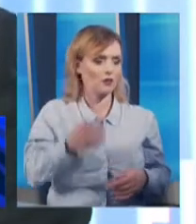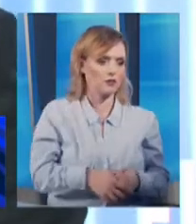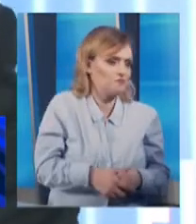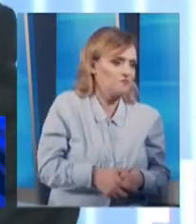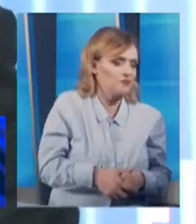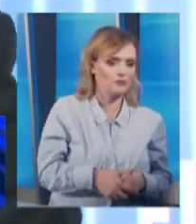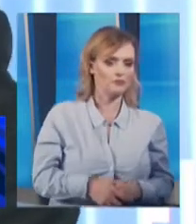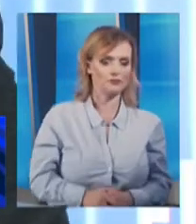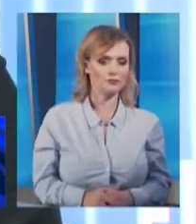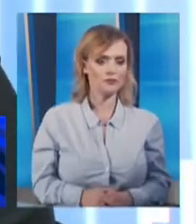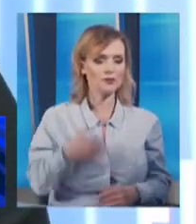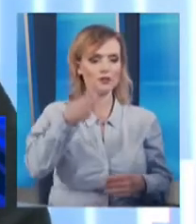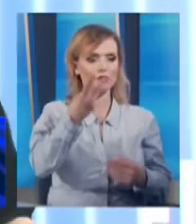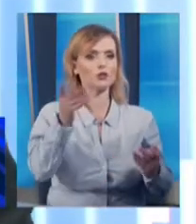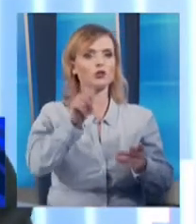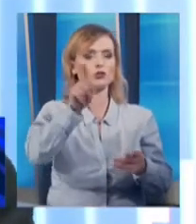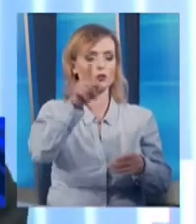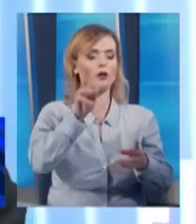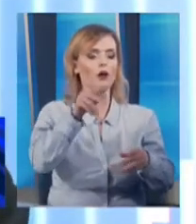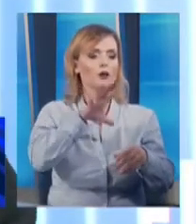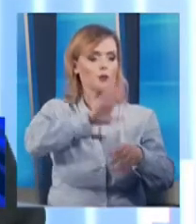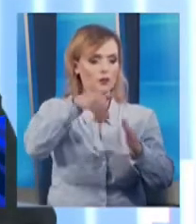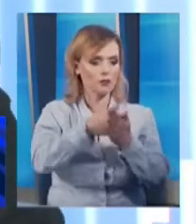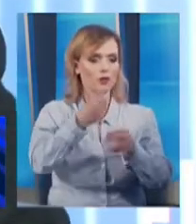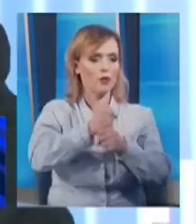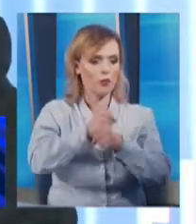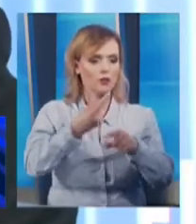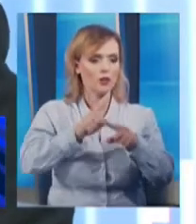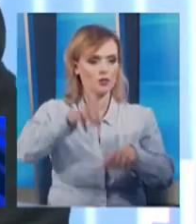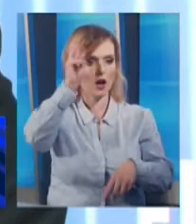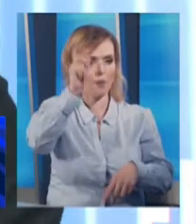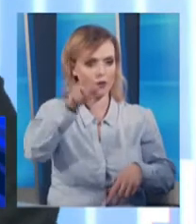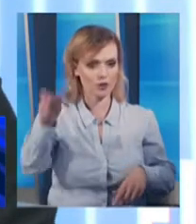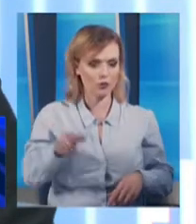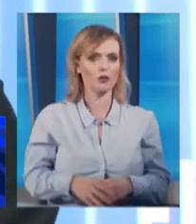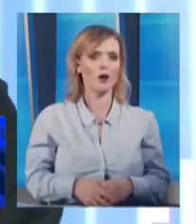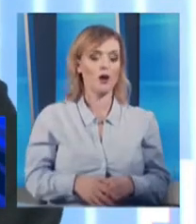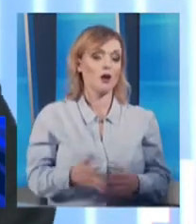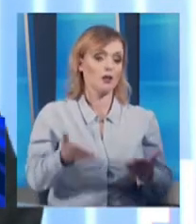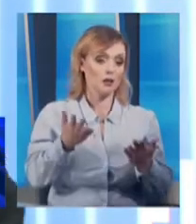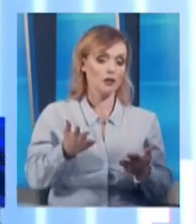performanțele la care s-au arătat acești ambasadori și, bineînțeles, întâi de toate,